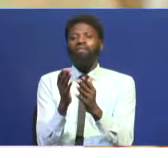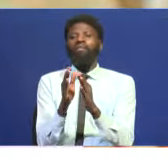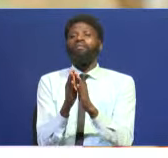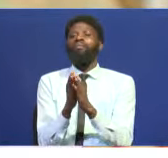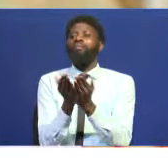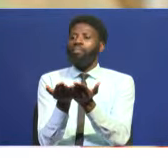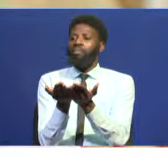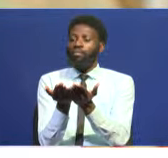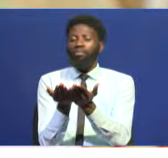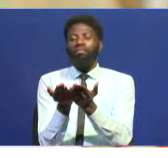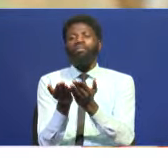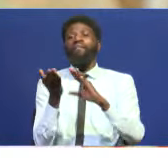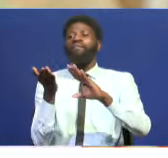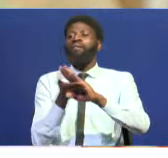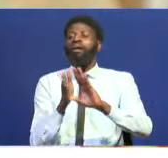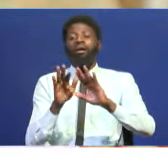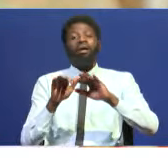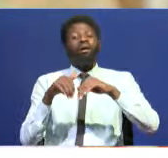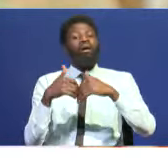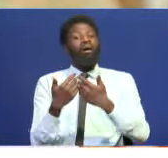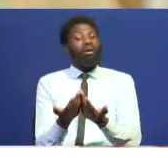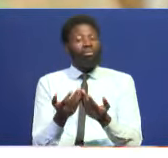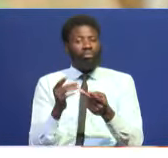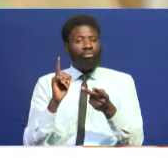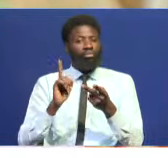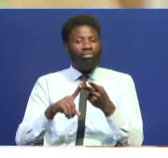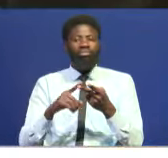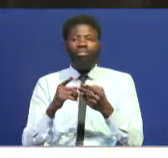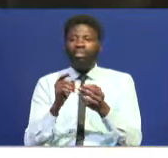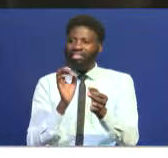kurekod na hata kufile kesi ambayo zinafanyika hapa.